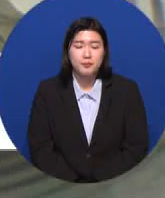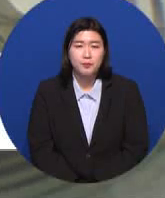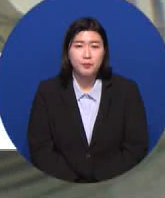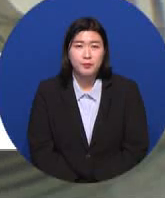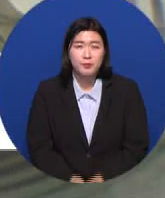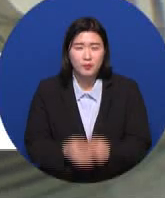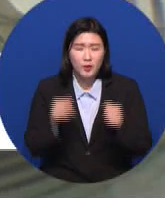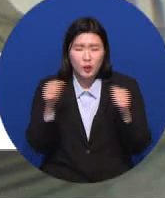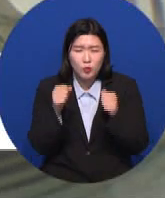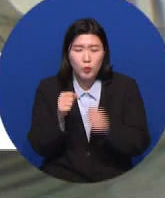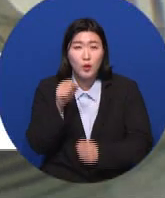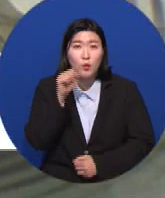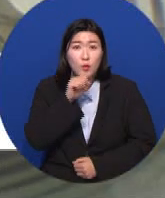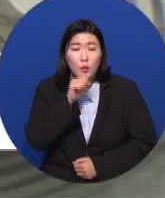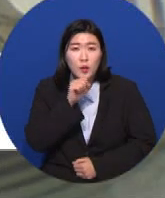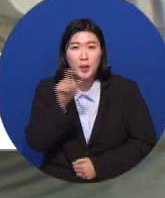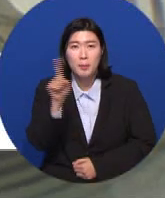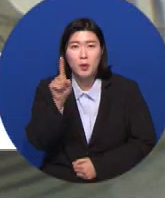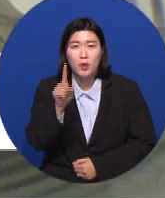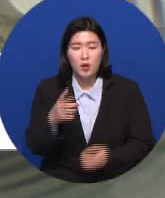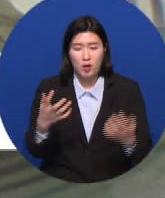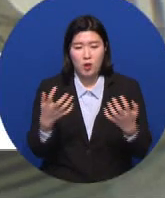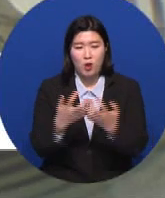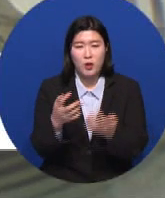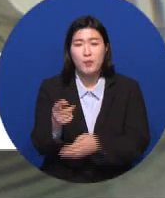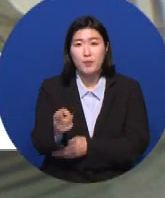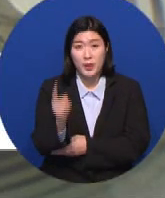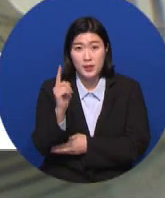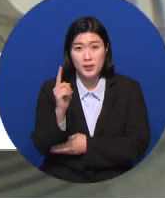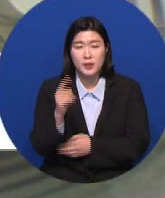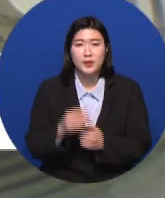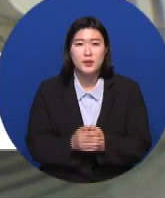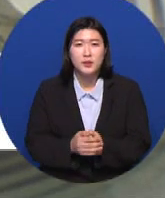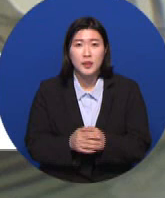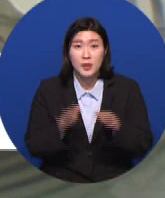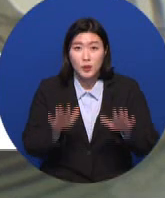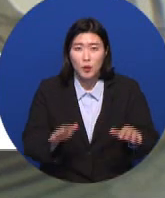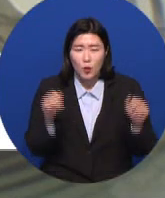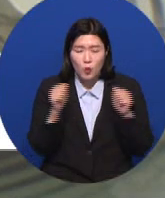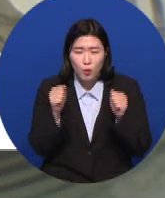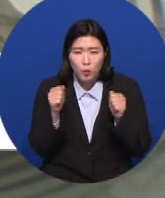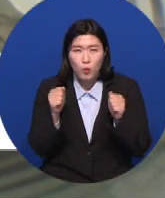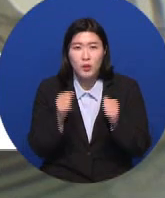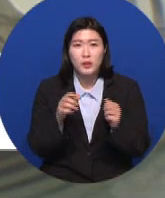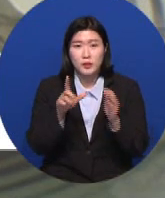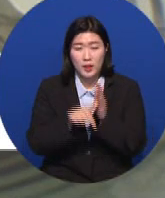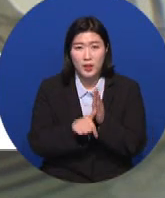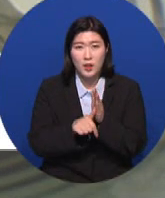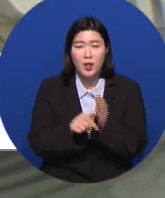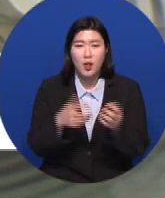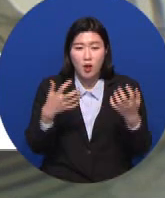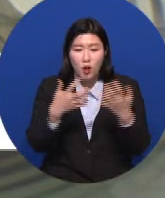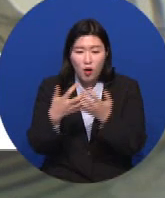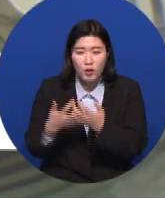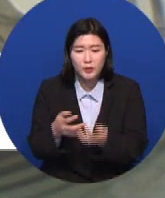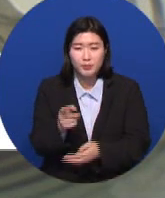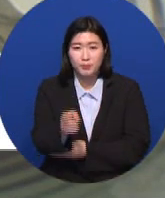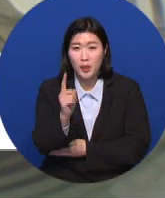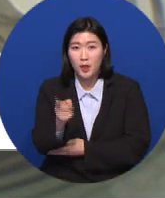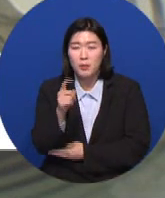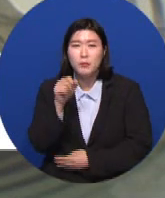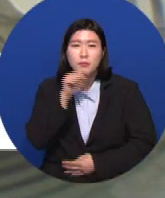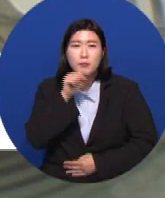한겨울 엄동설한에 만 느낄 수 있는 손 맛 요즘같이 강추위가 이어질 때면 얼음 낚시 즐기는 분들